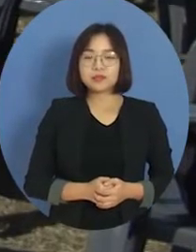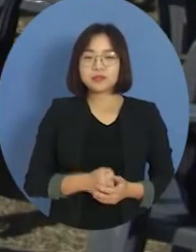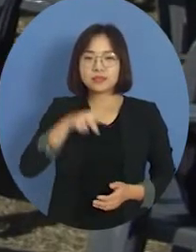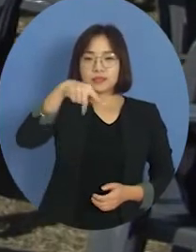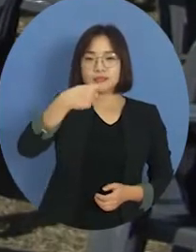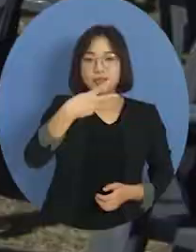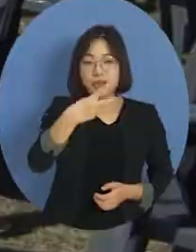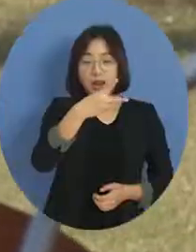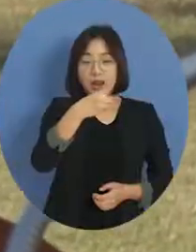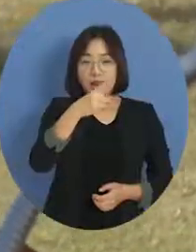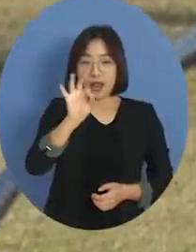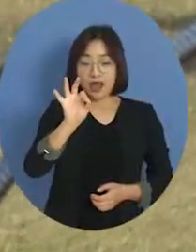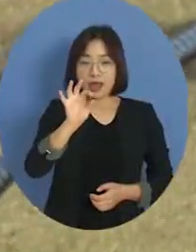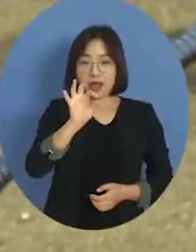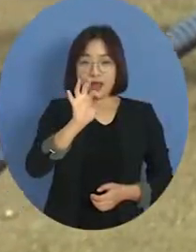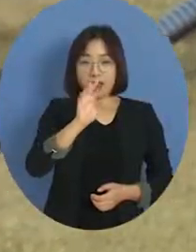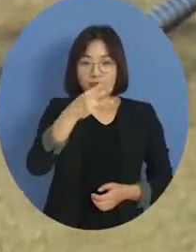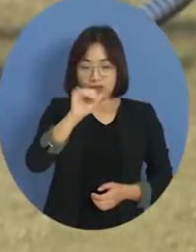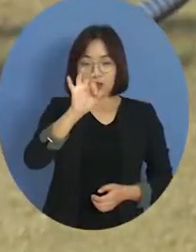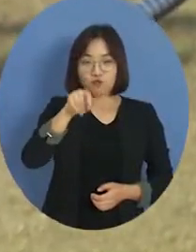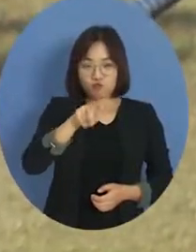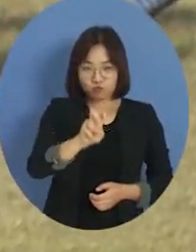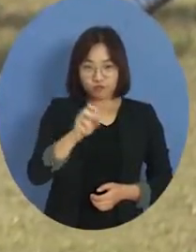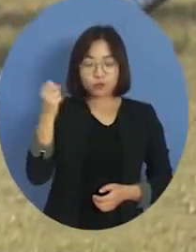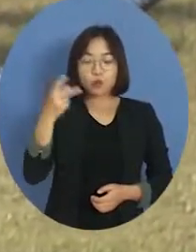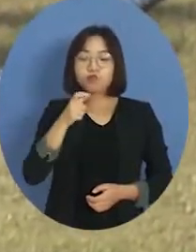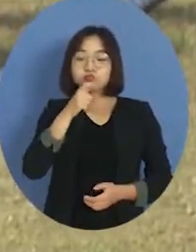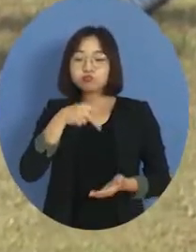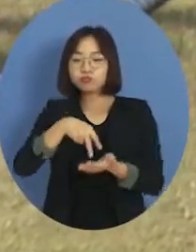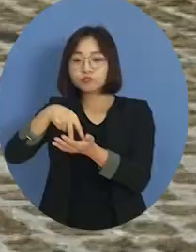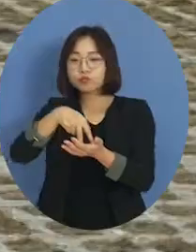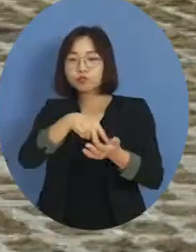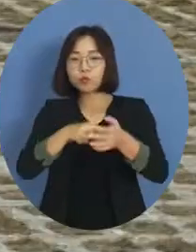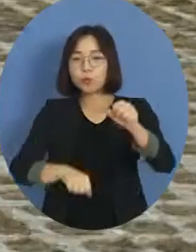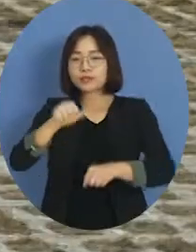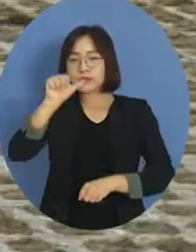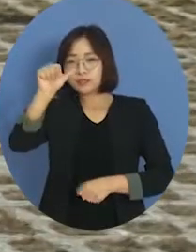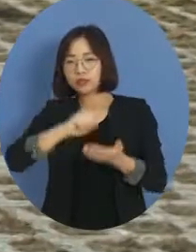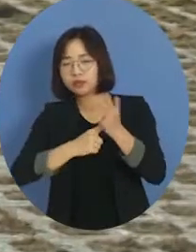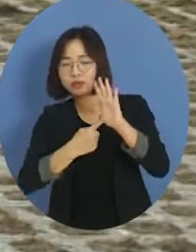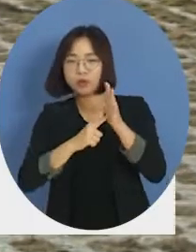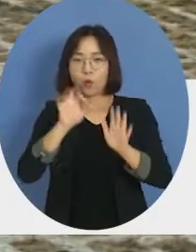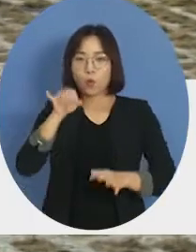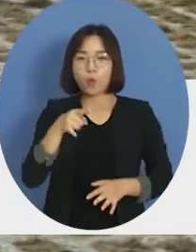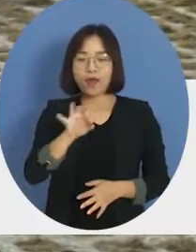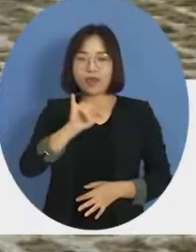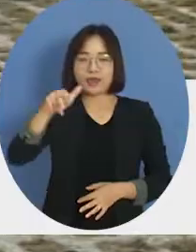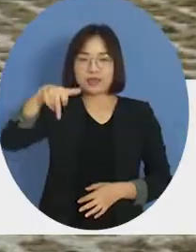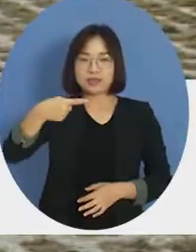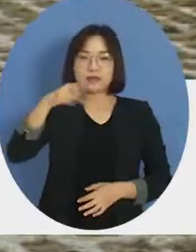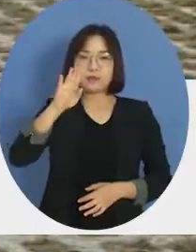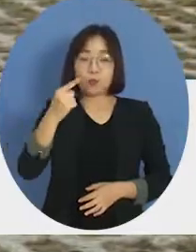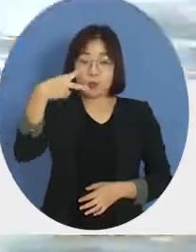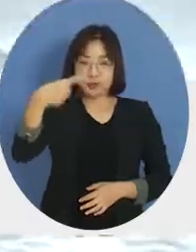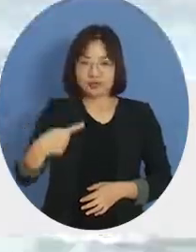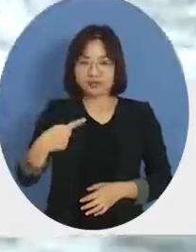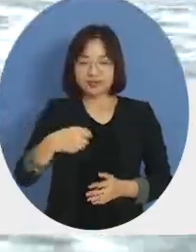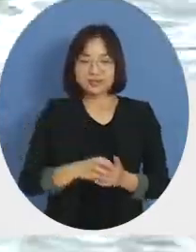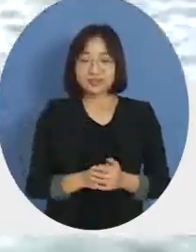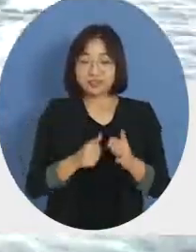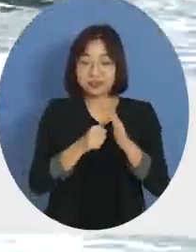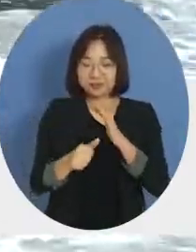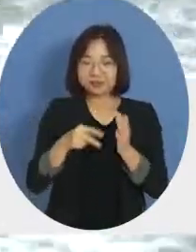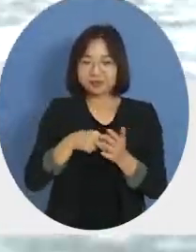통과 개수로 평가하는 슬라룸과 물 위에서 보트를 타고 다섯 가지 동작을 연기하는 웨이크보드로 경기